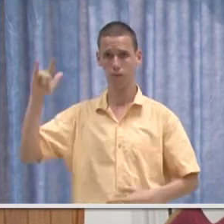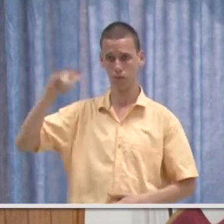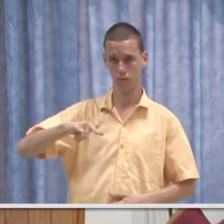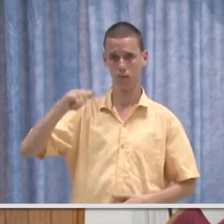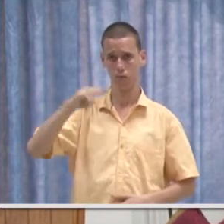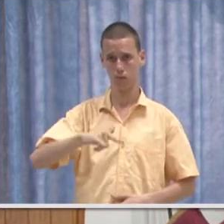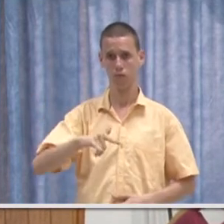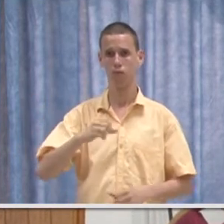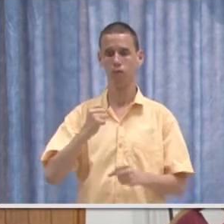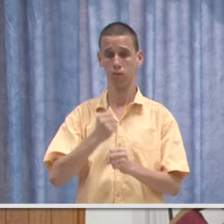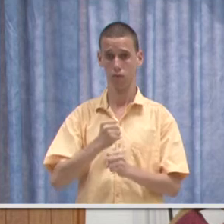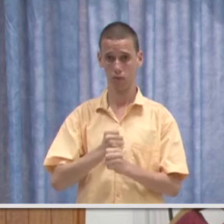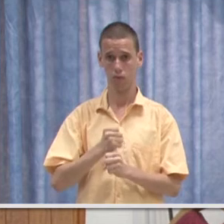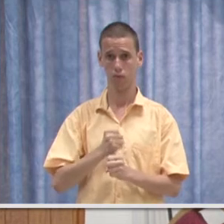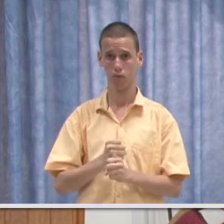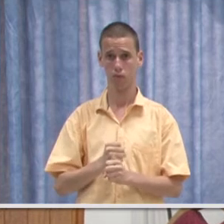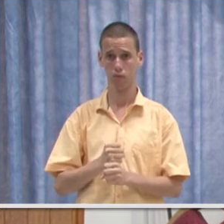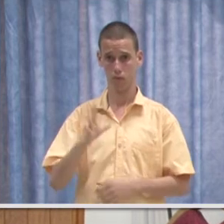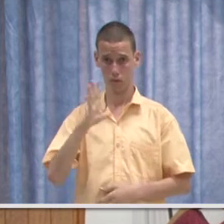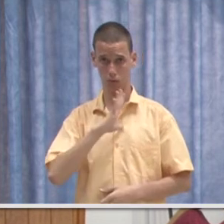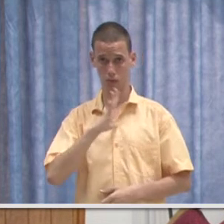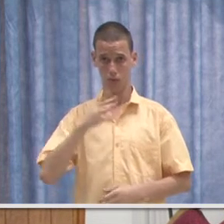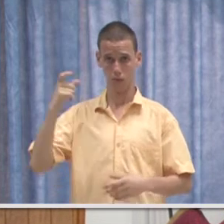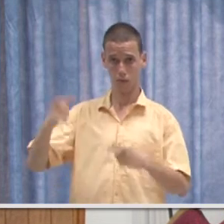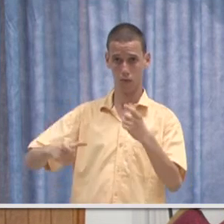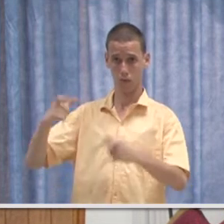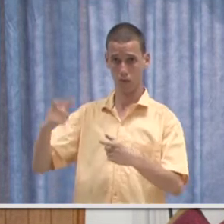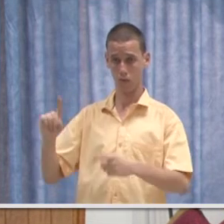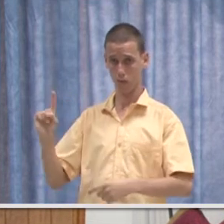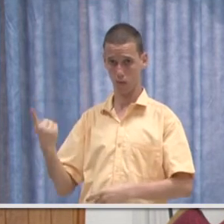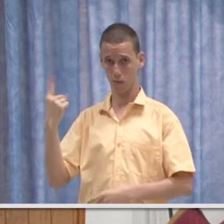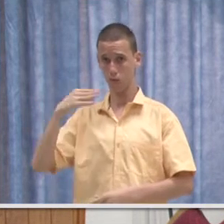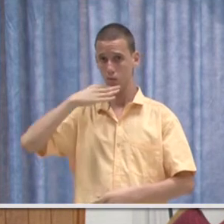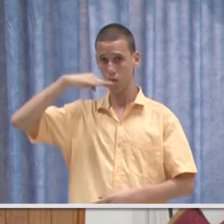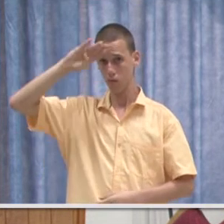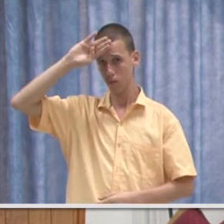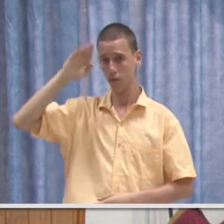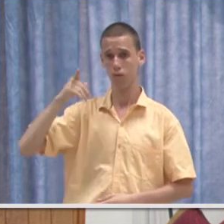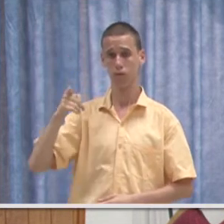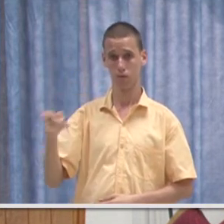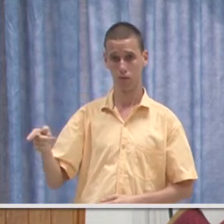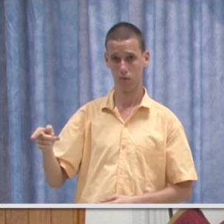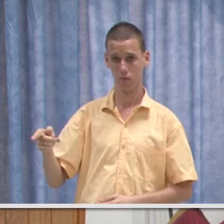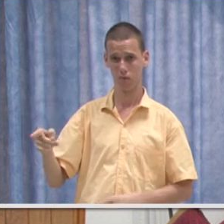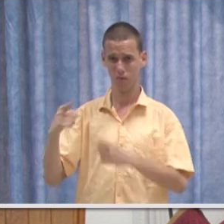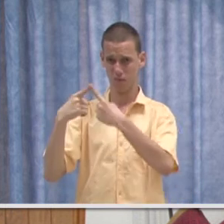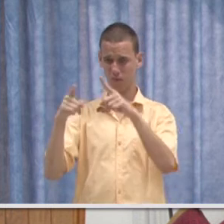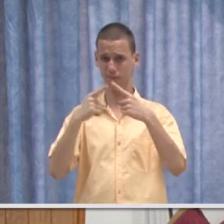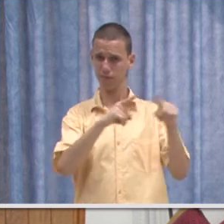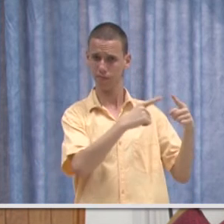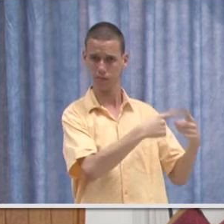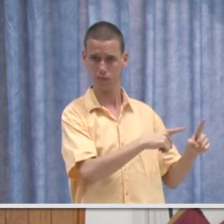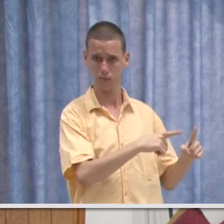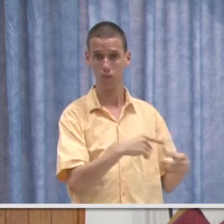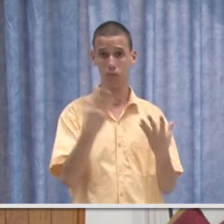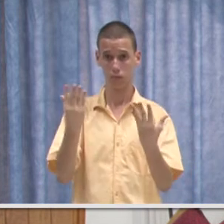autres patients, et je crois aussi au courant, les patients qui demandent les autres parties les mondes qui ne sont pas capables, nous ne sommes pas capables